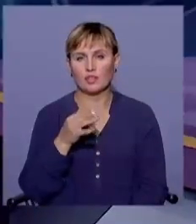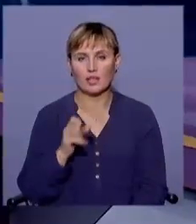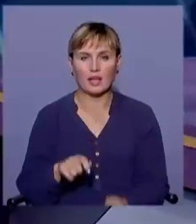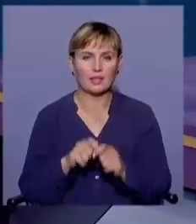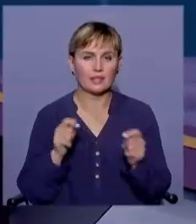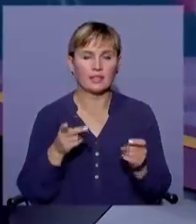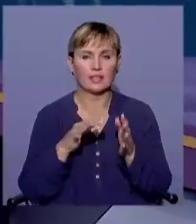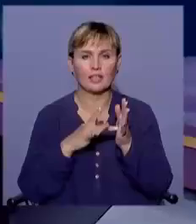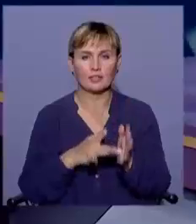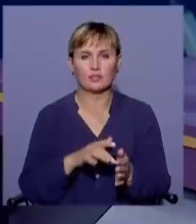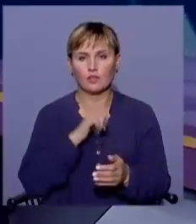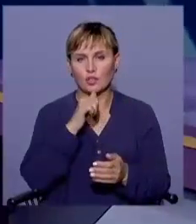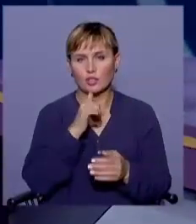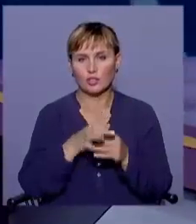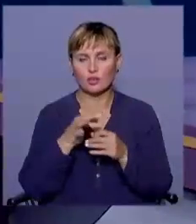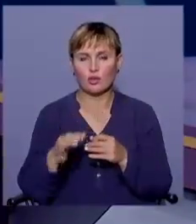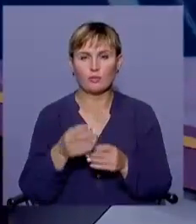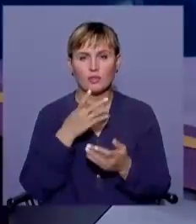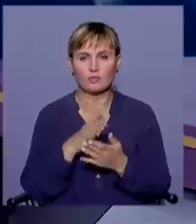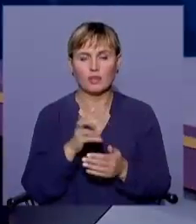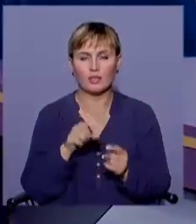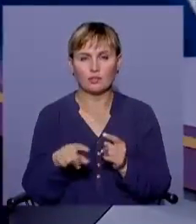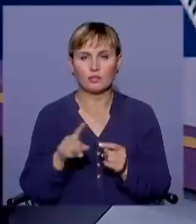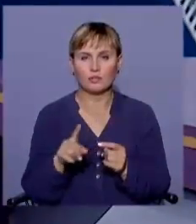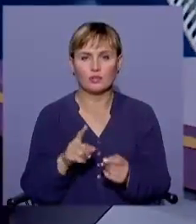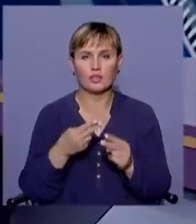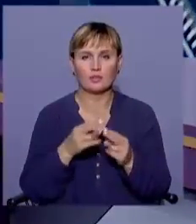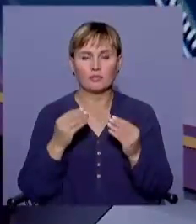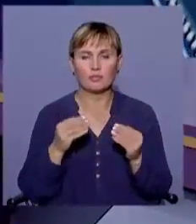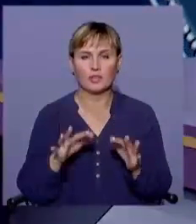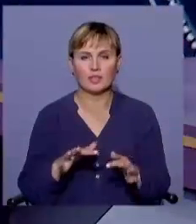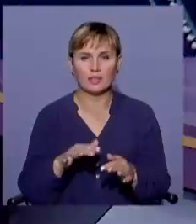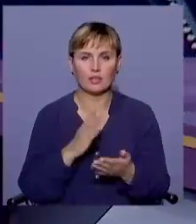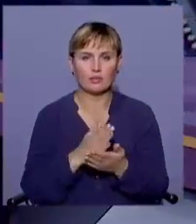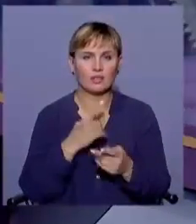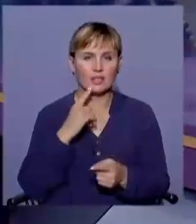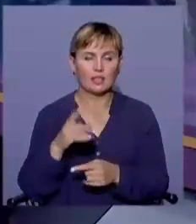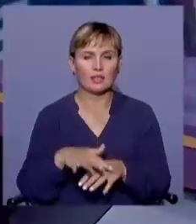для экскурсий в Костанайской области. Несмотря на то, что сакральное место находится далеко от